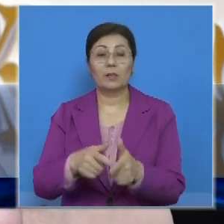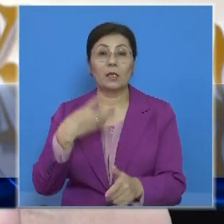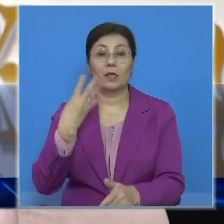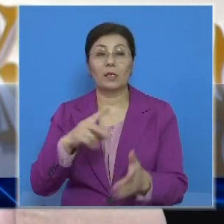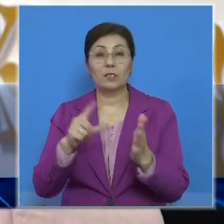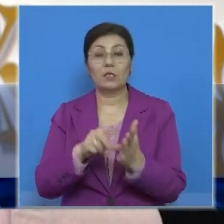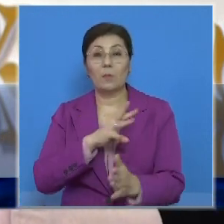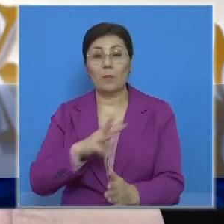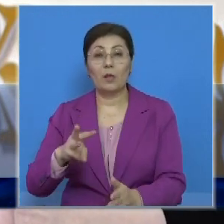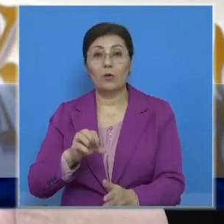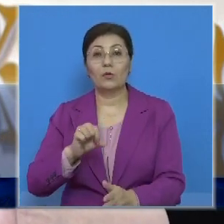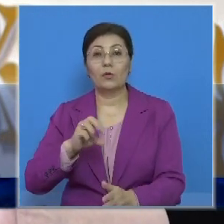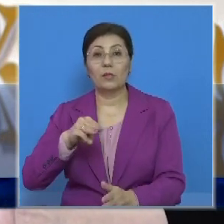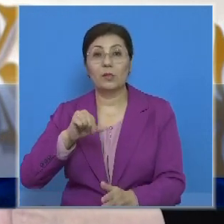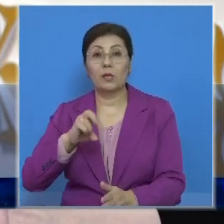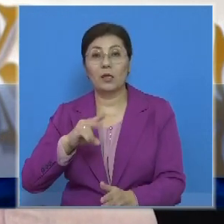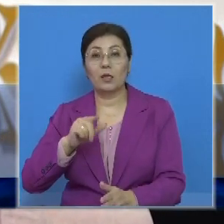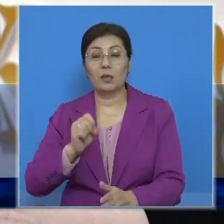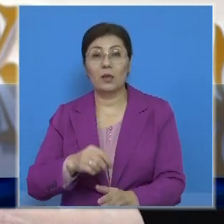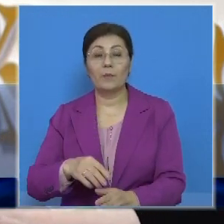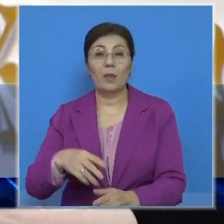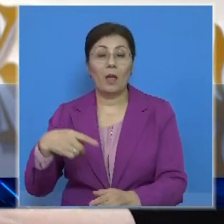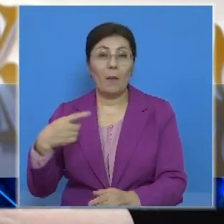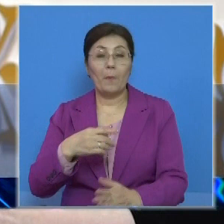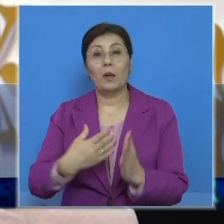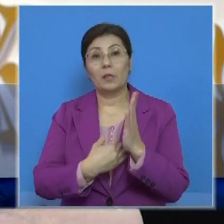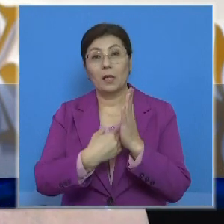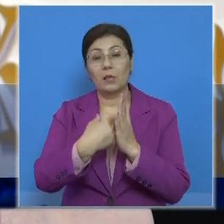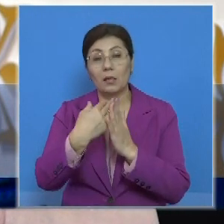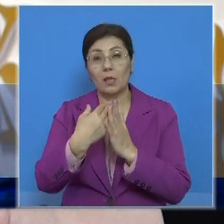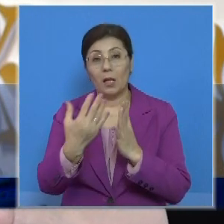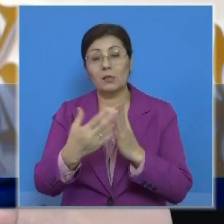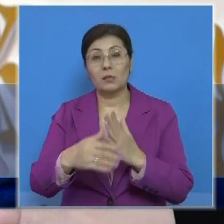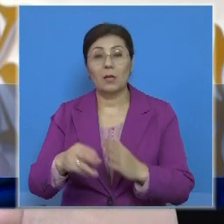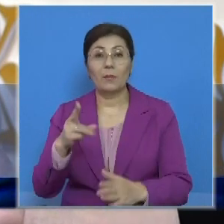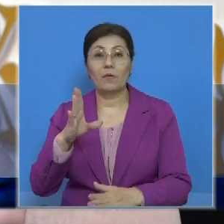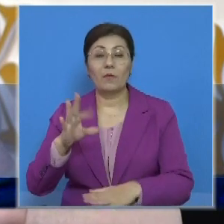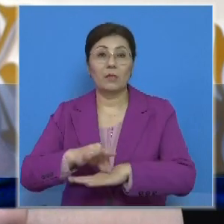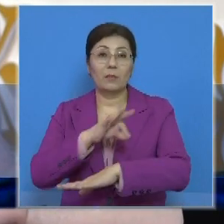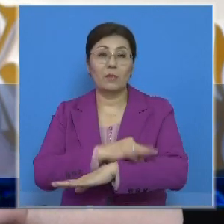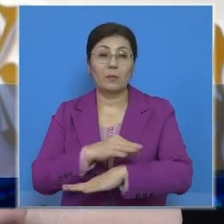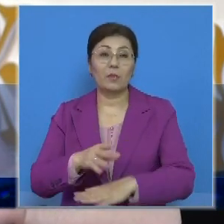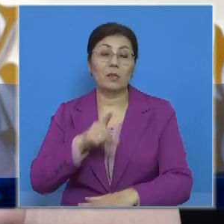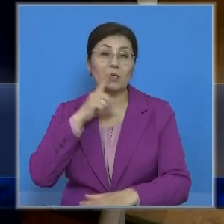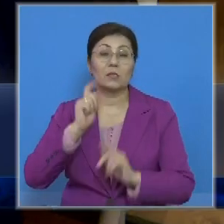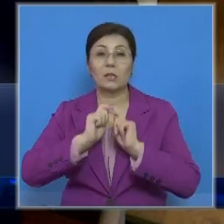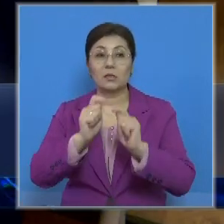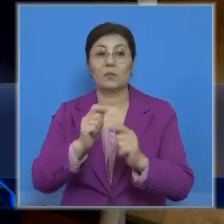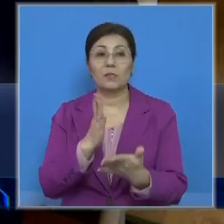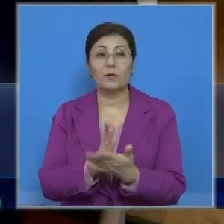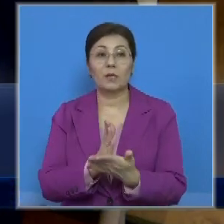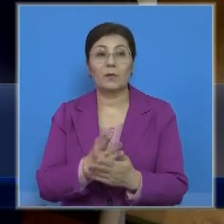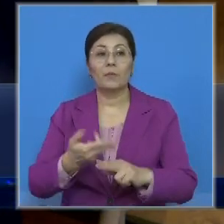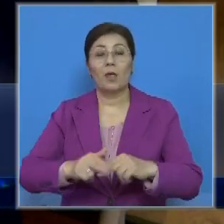теңге. Енді мыңнан астам шаршы метрде осында керемет жастарға сый болады. Стрит